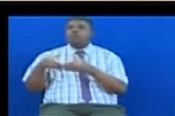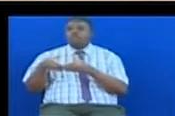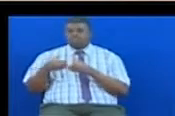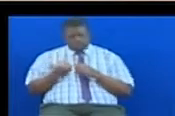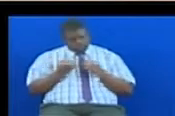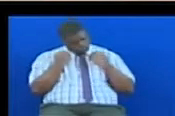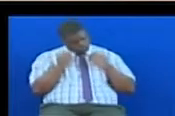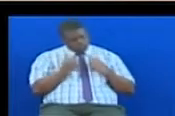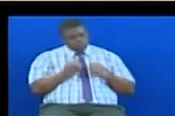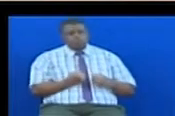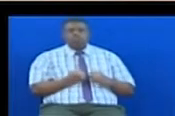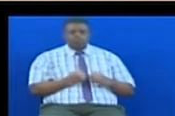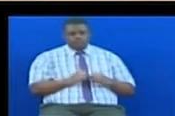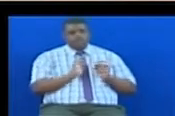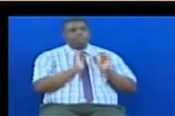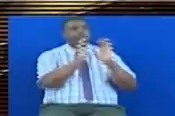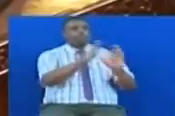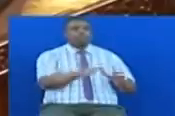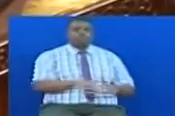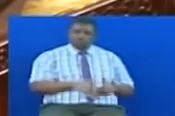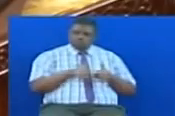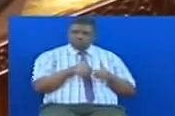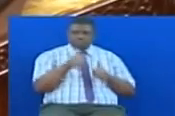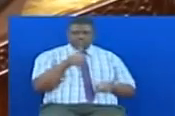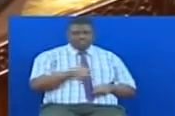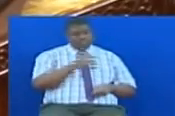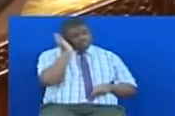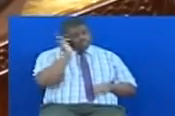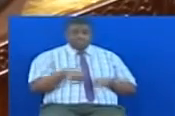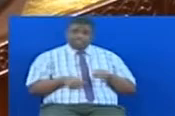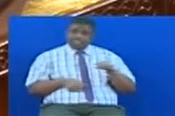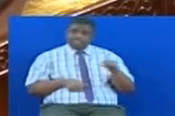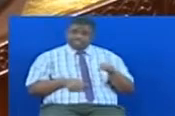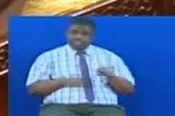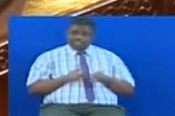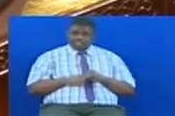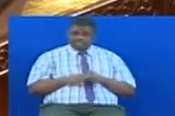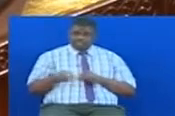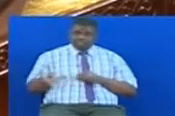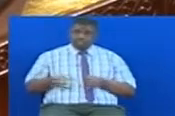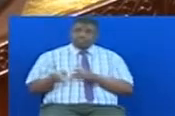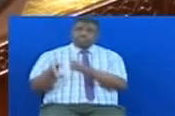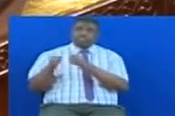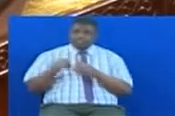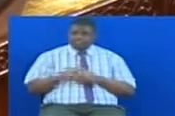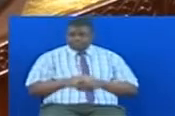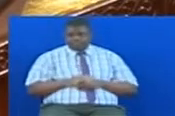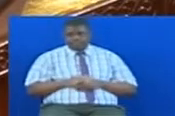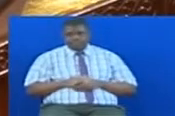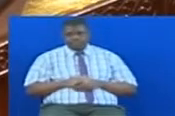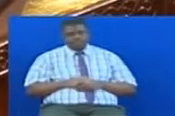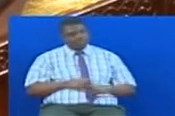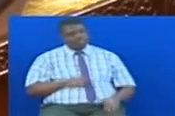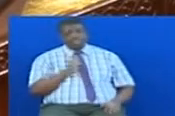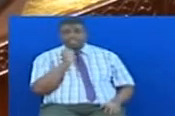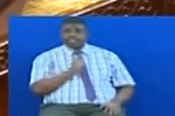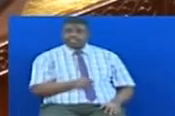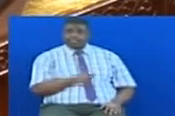kudumu ya bunge ya serikali, hesabu za serikali za mitaa. Mheshimiwa naibu spika,